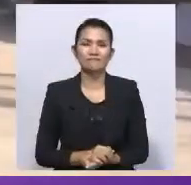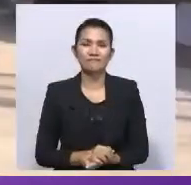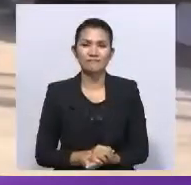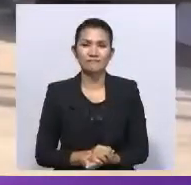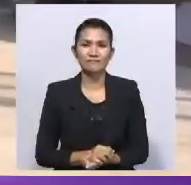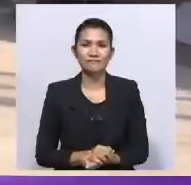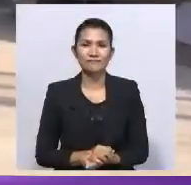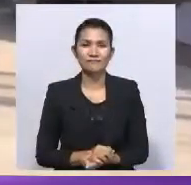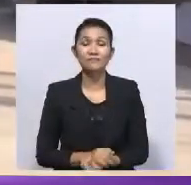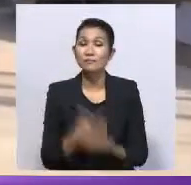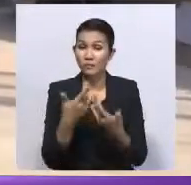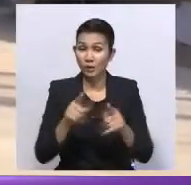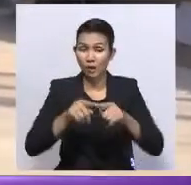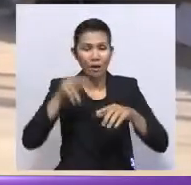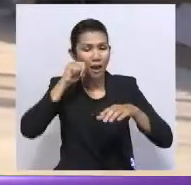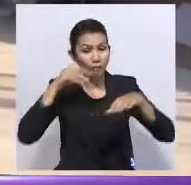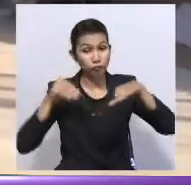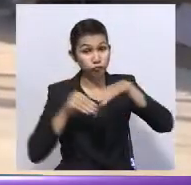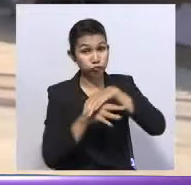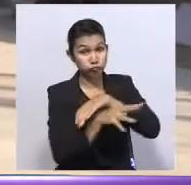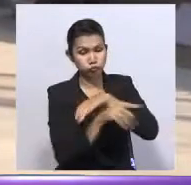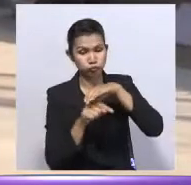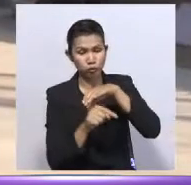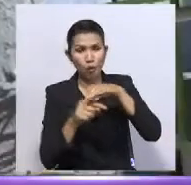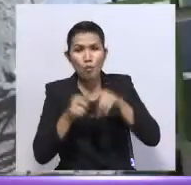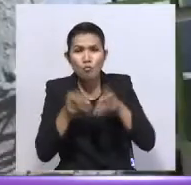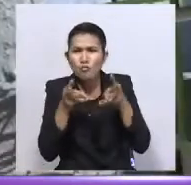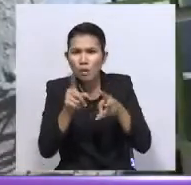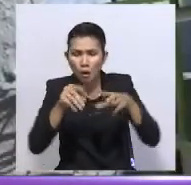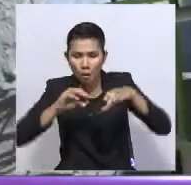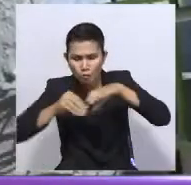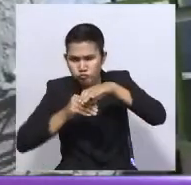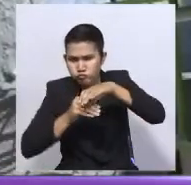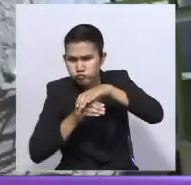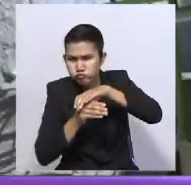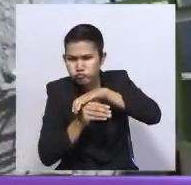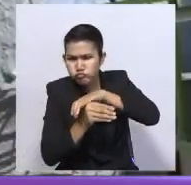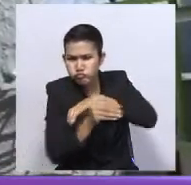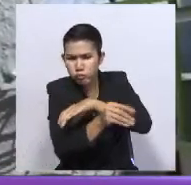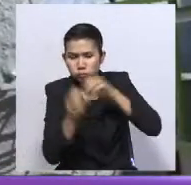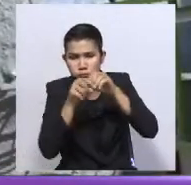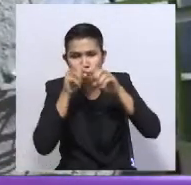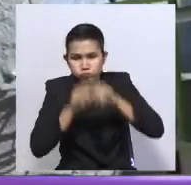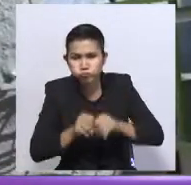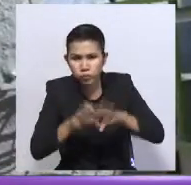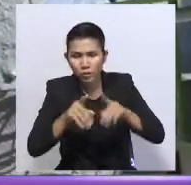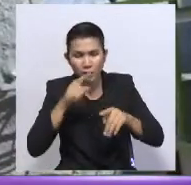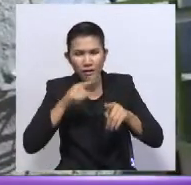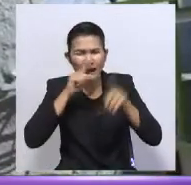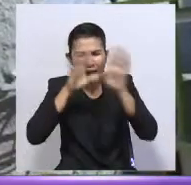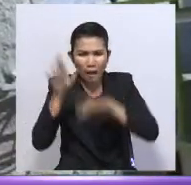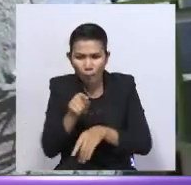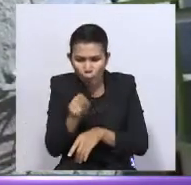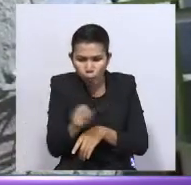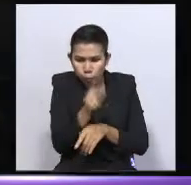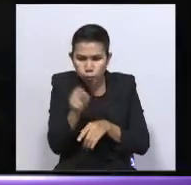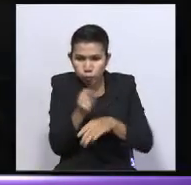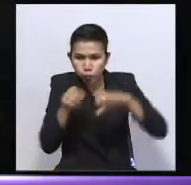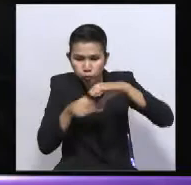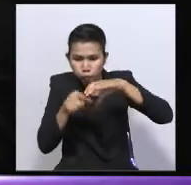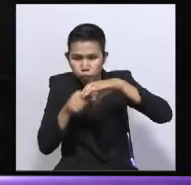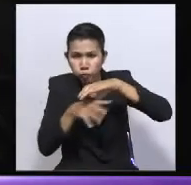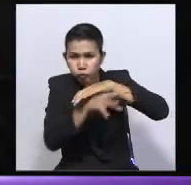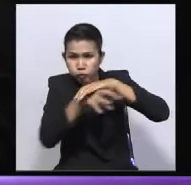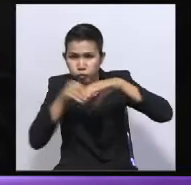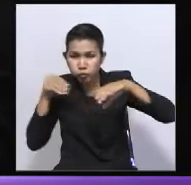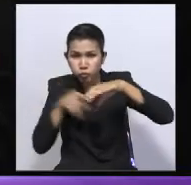์อุโมงค์ส่งน้ำแม่กวงใช้วิธีการเจาะและระเบิดมีอุปกรณ์คล้ายกับการนำสว่านเจาะเข้าไปในชั้นหินแล้วนำเศษหิน